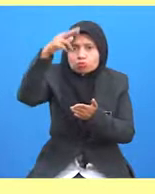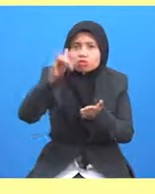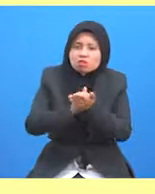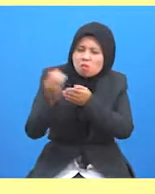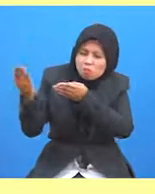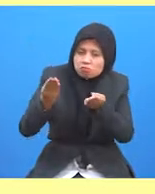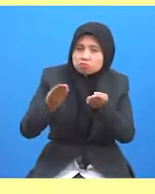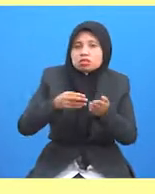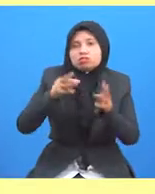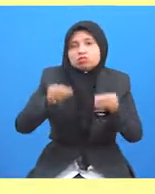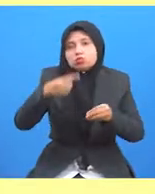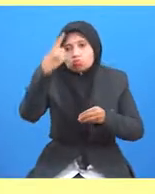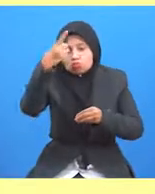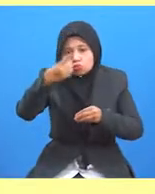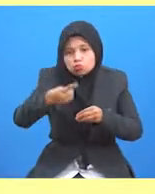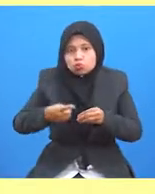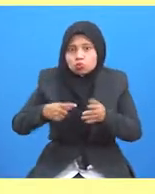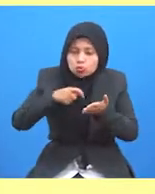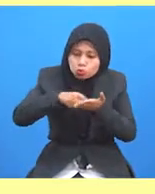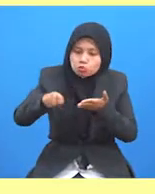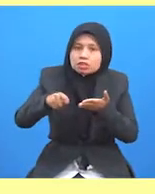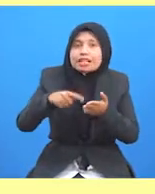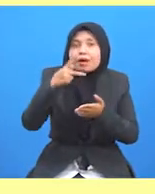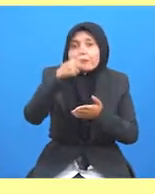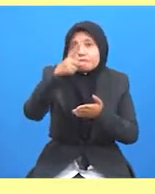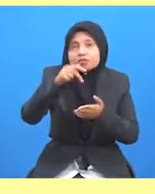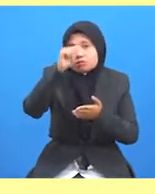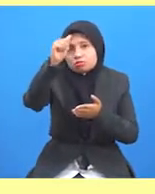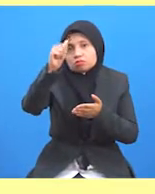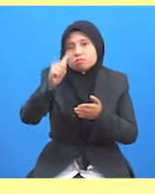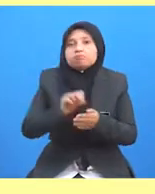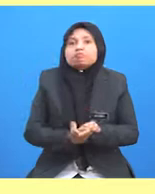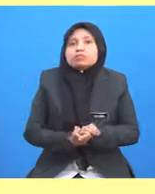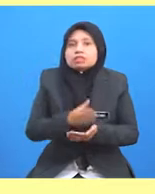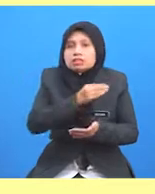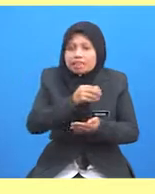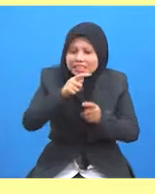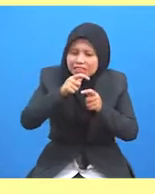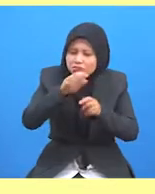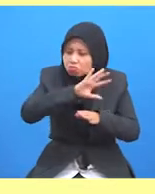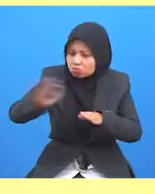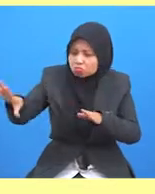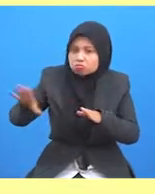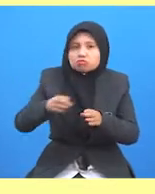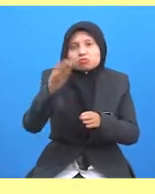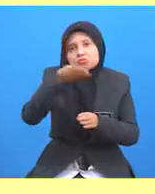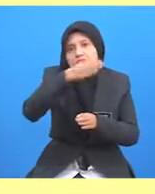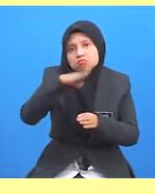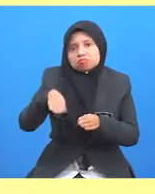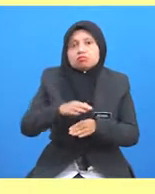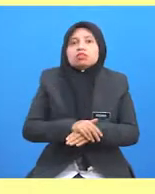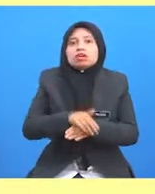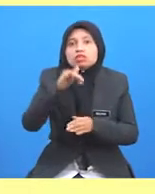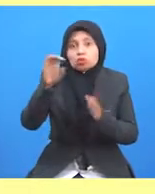Allah Subhanahu wa taala dan meninggalkan larangannya. Sebagai contoh, Nabi Ibrahim